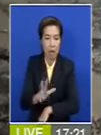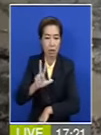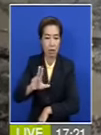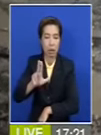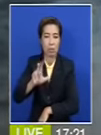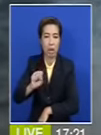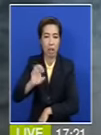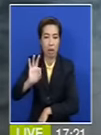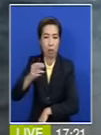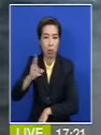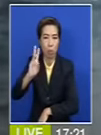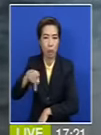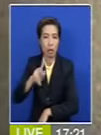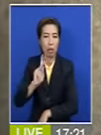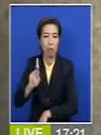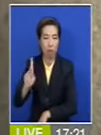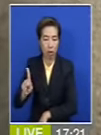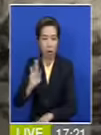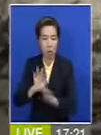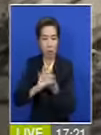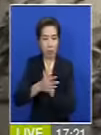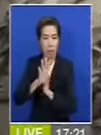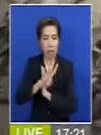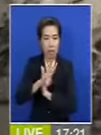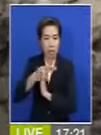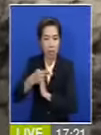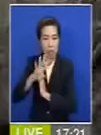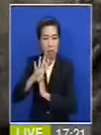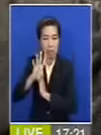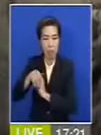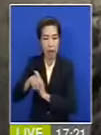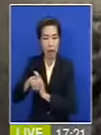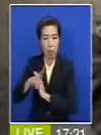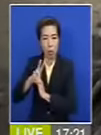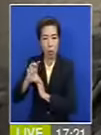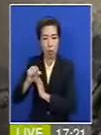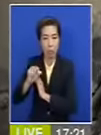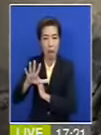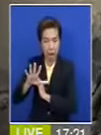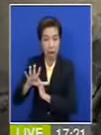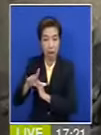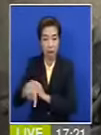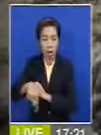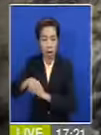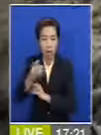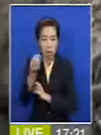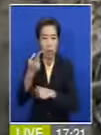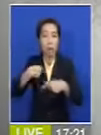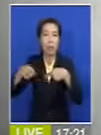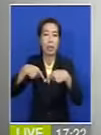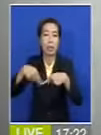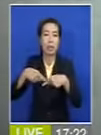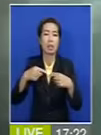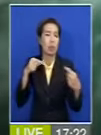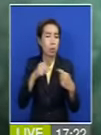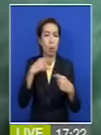396,000 กิโลกรัมคิดเป็นจำนวน 44,625 ชิ้นซึ่งส่วนใหญ่เป็นขยะประเภทพลาสติกที่มาจากการท่องเ